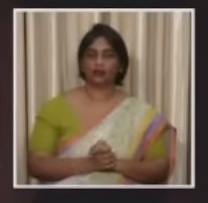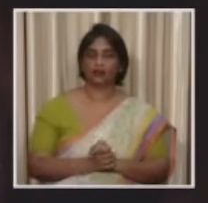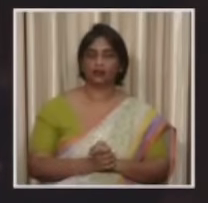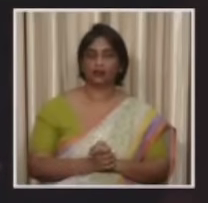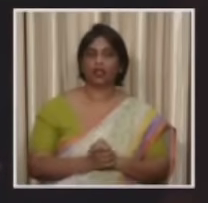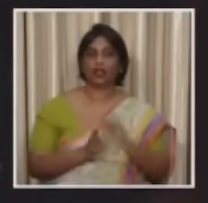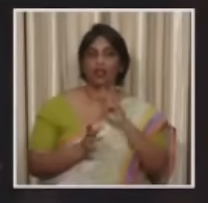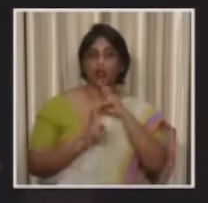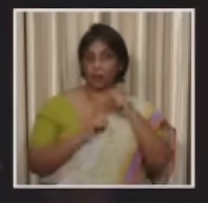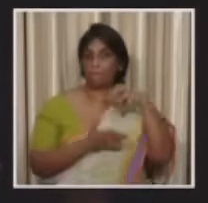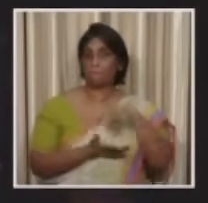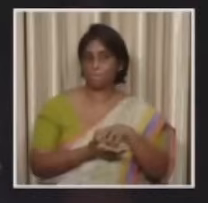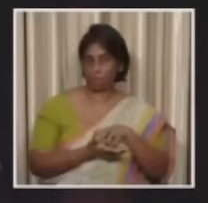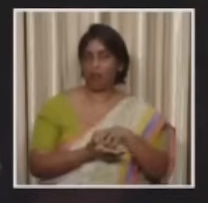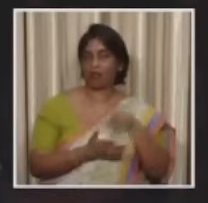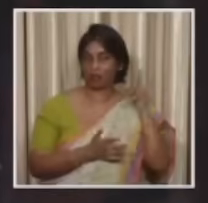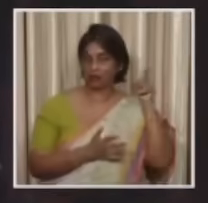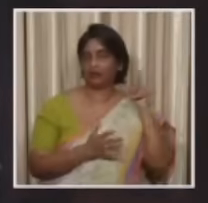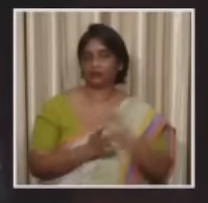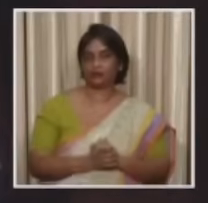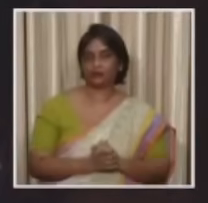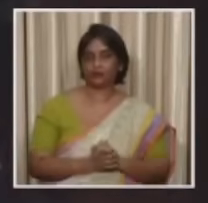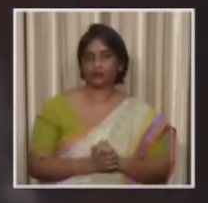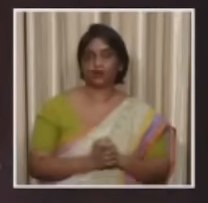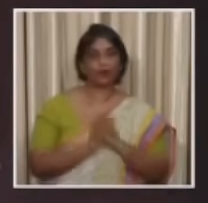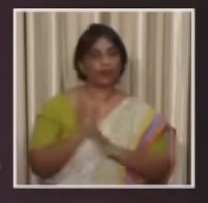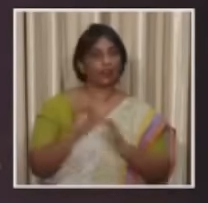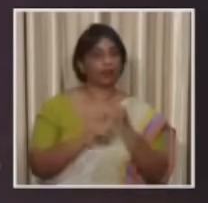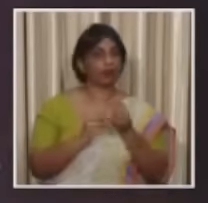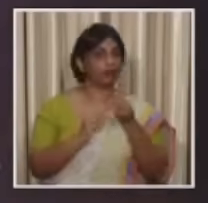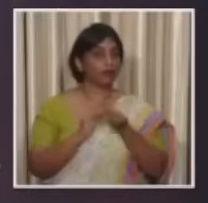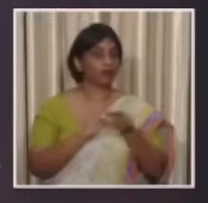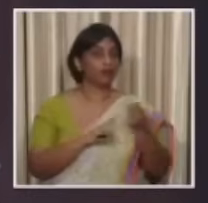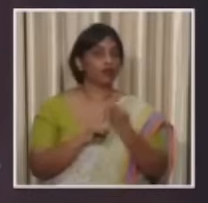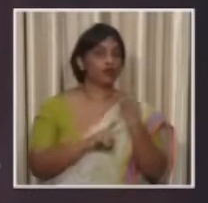මේ සබරගම පළාතේ ආයිති මම එහෙම කියන්න, ඇමතිවරයාගේ අතට ගිහිලා දුන්නා